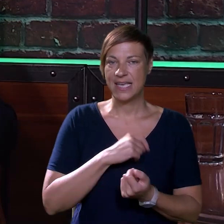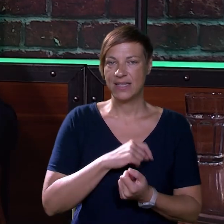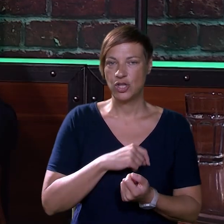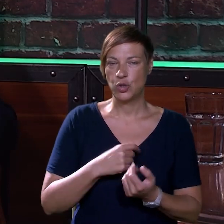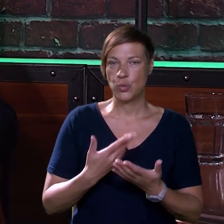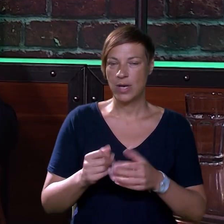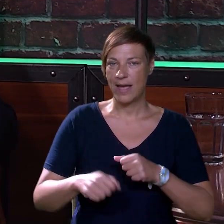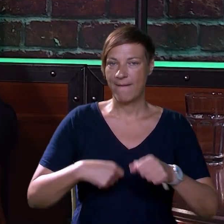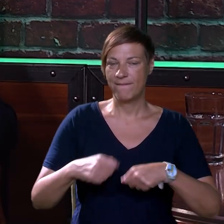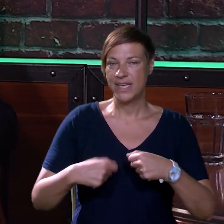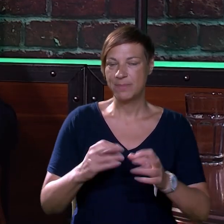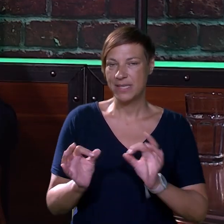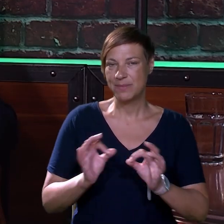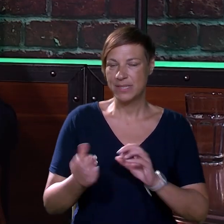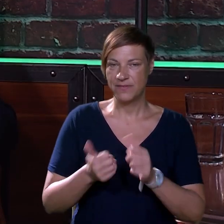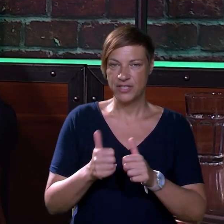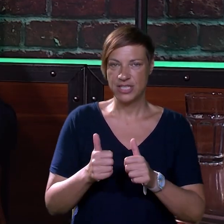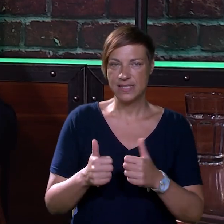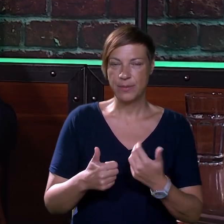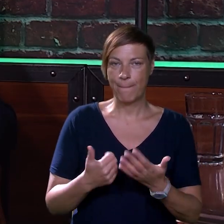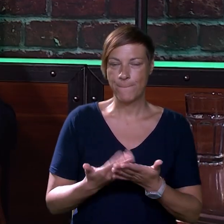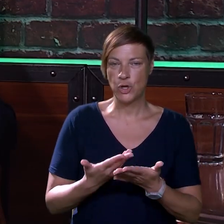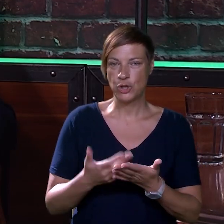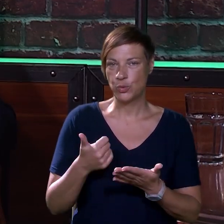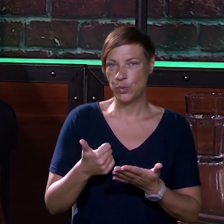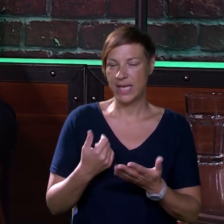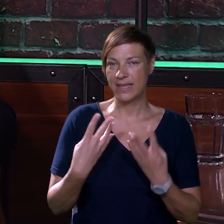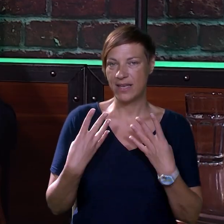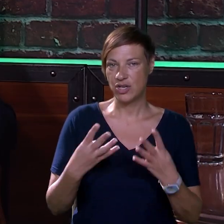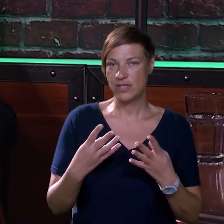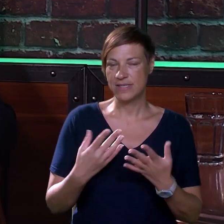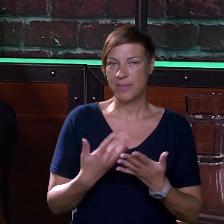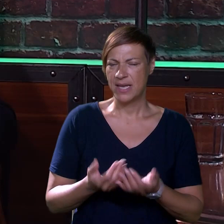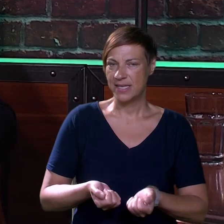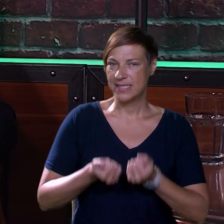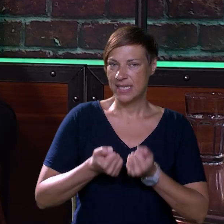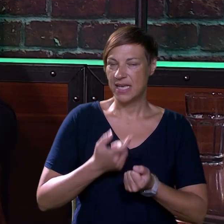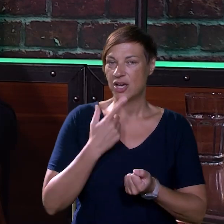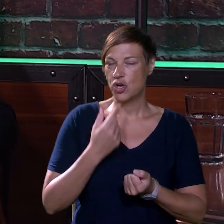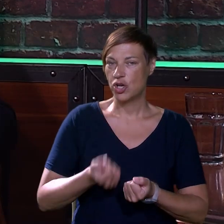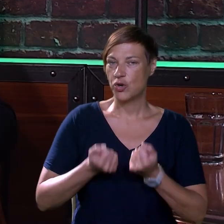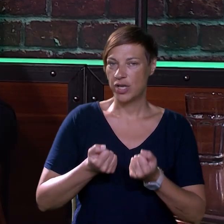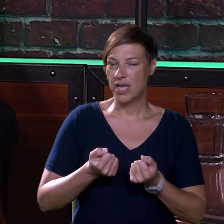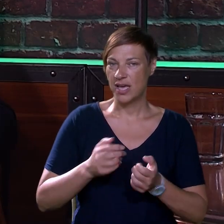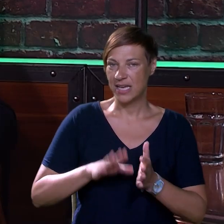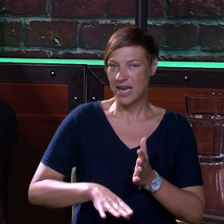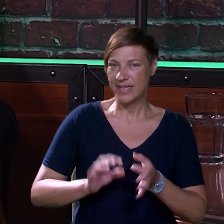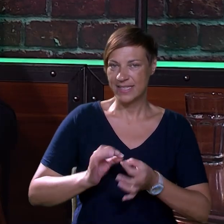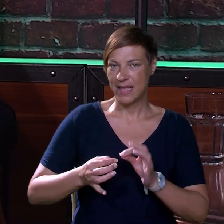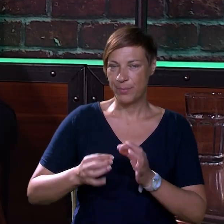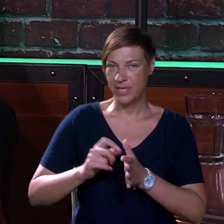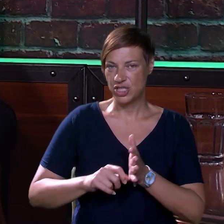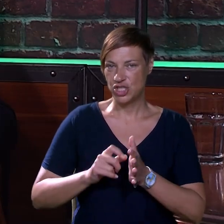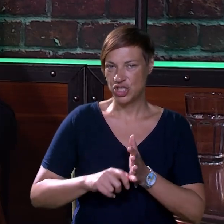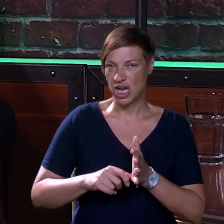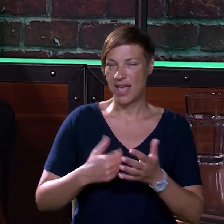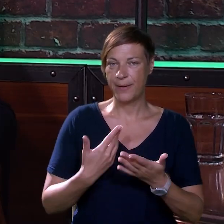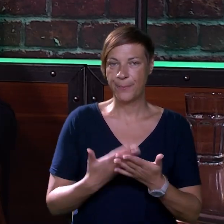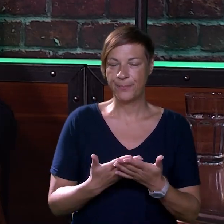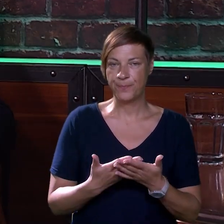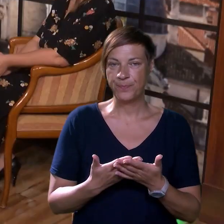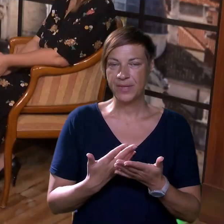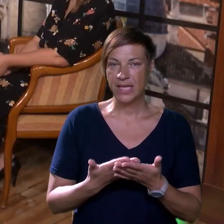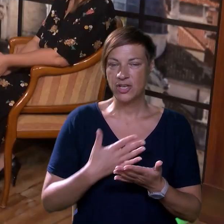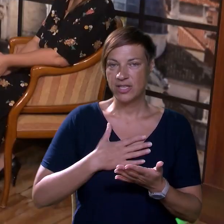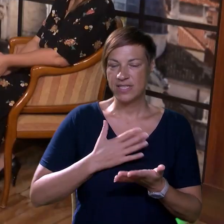duha, jer naime veslanje je jedan specifičan sport. Tu jedan osmerac je onoliko jak koliko je jak najslabiji član tog